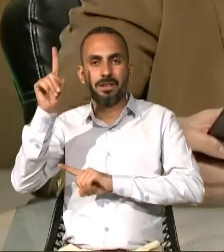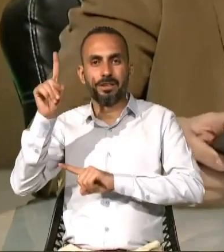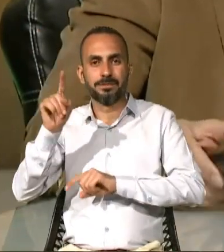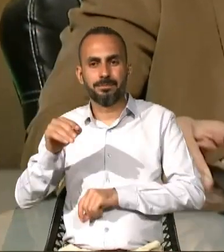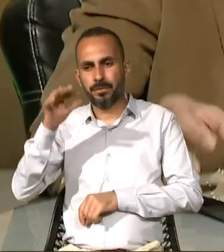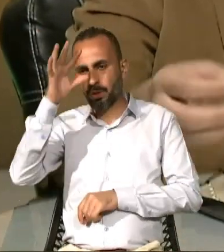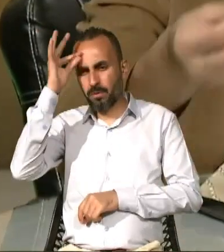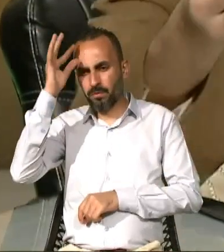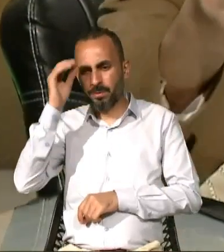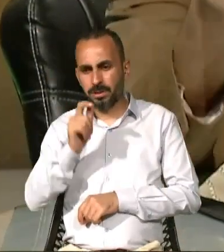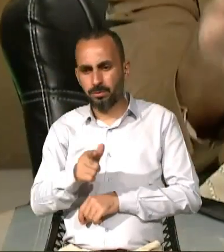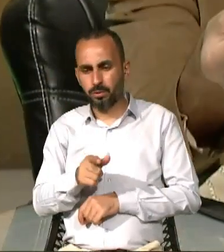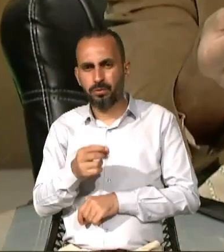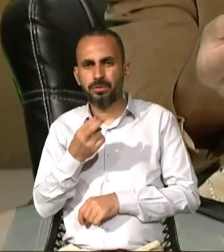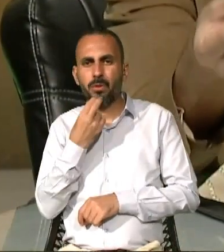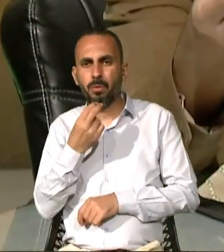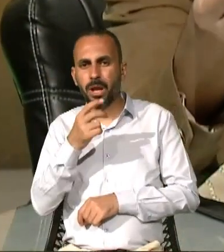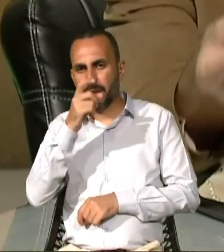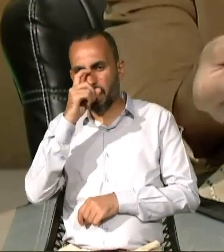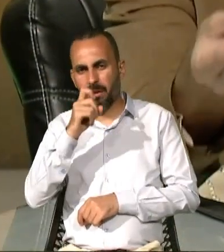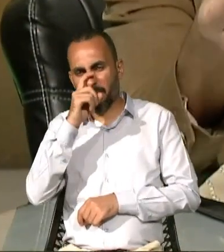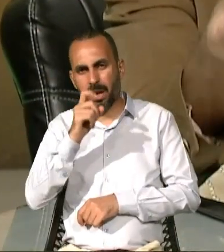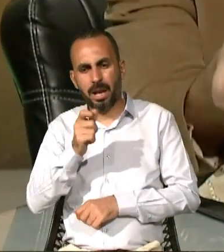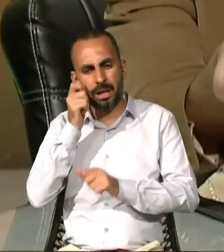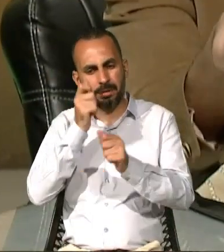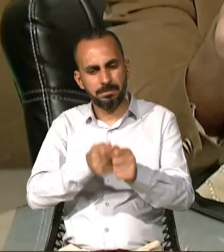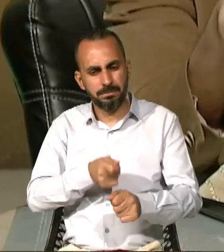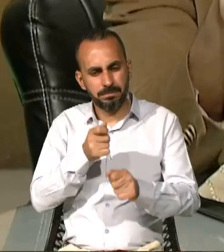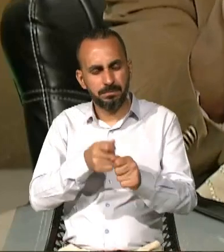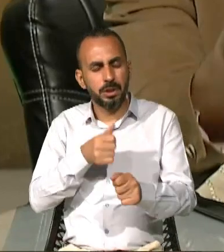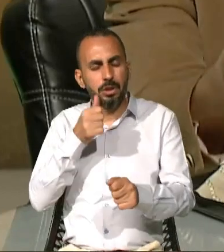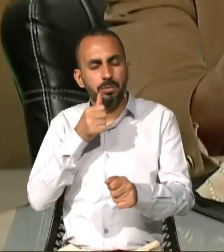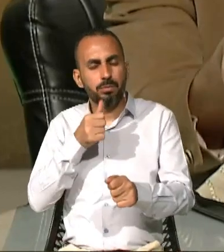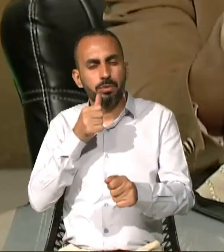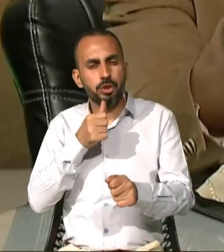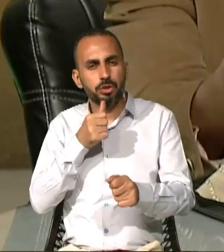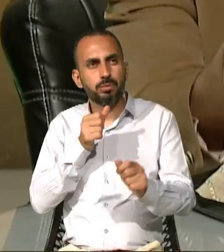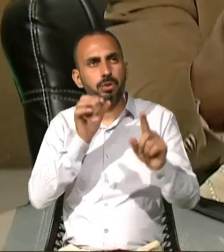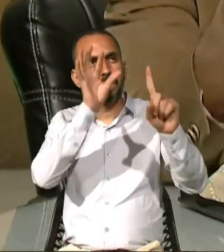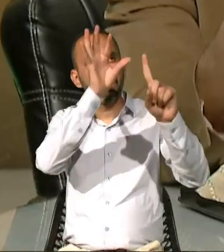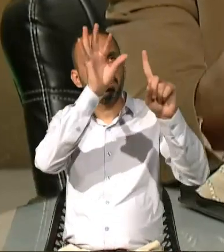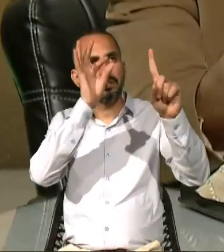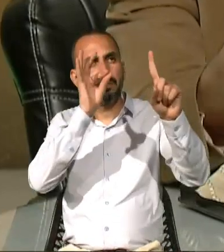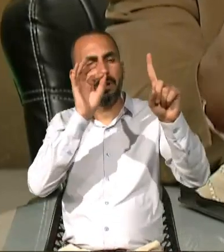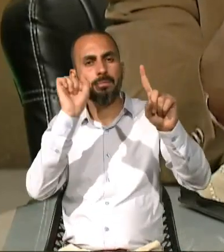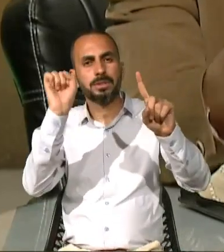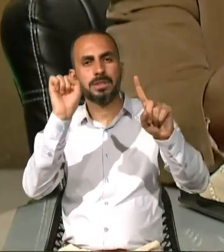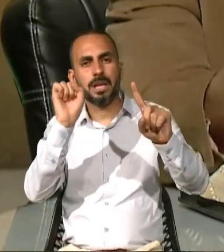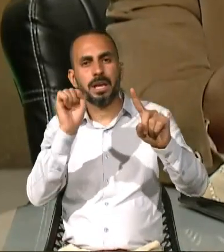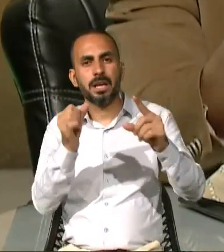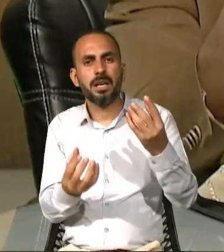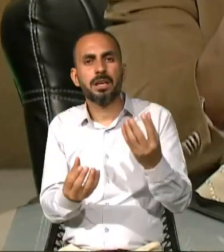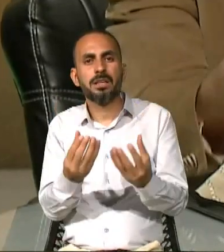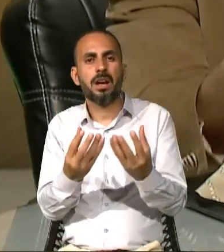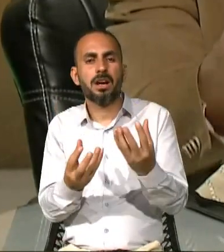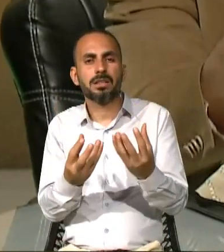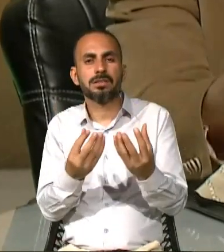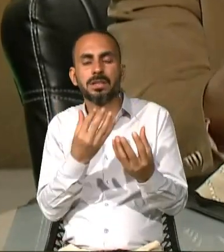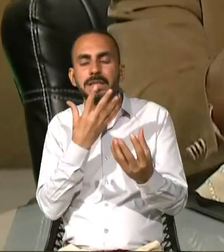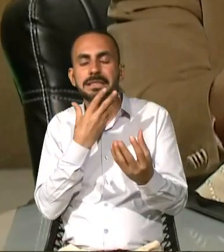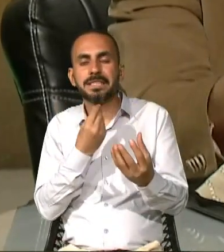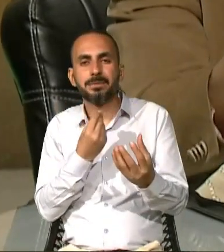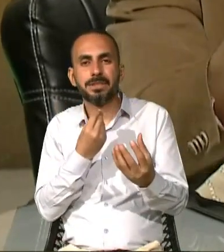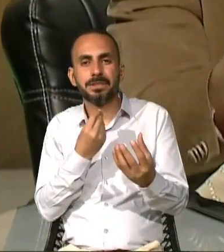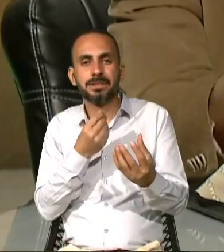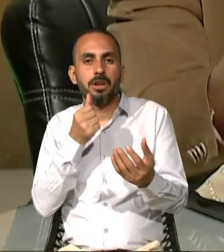الفلاح ينتظر ثمر الأرض الثمين متأنيا عليه حتى